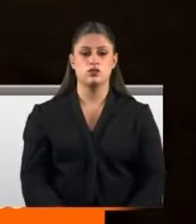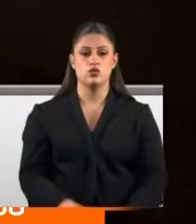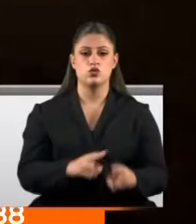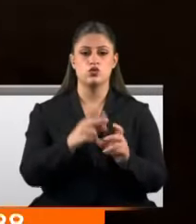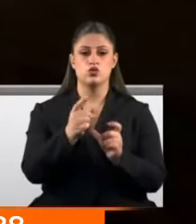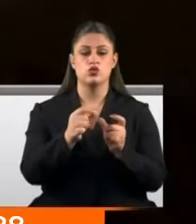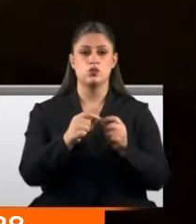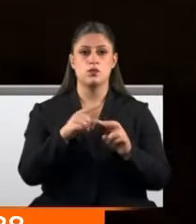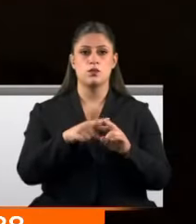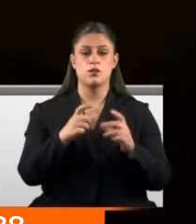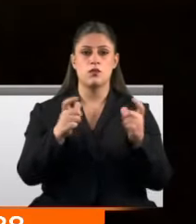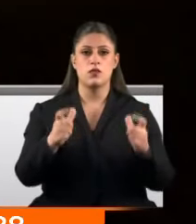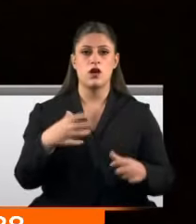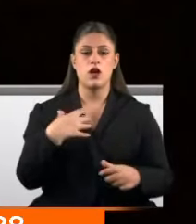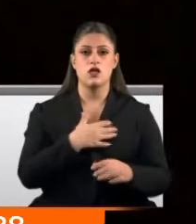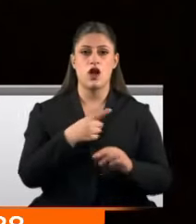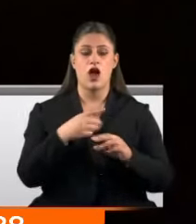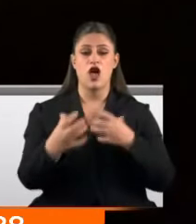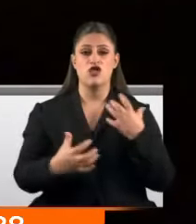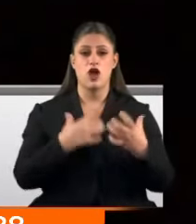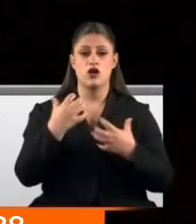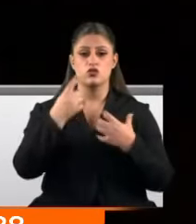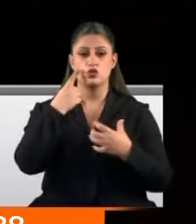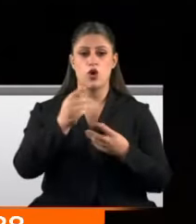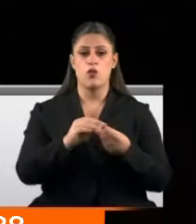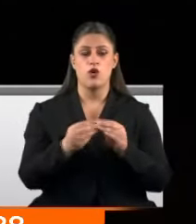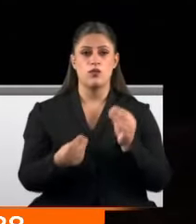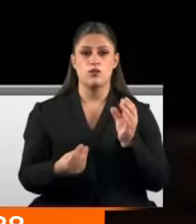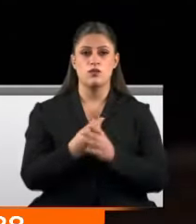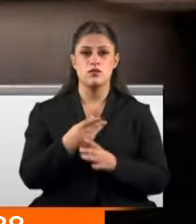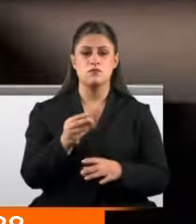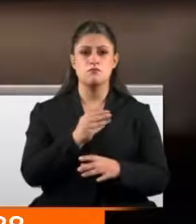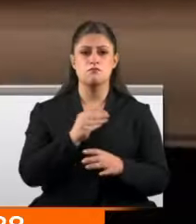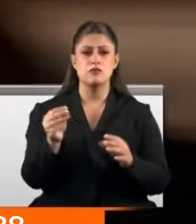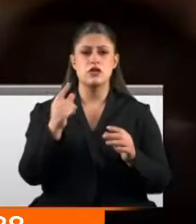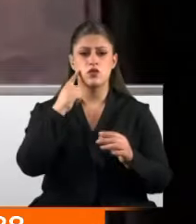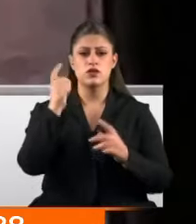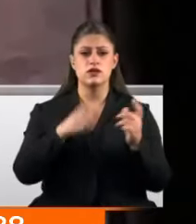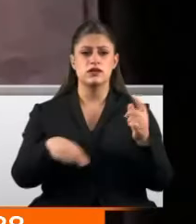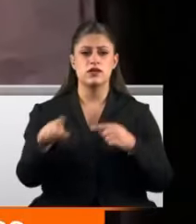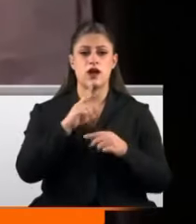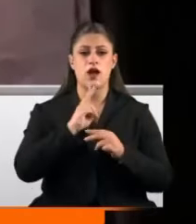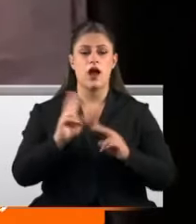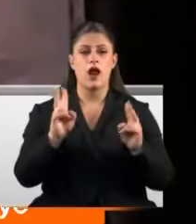Küba'nın ana enerji santrallerinde meydana gelen arıza milyonları elektriksiz bıraktı.